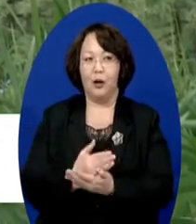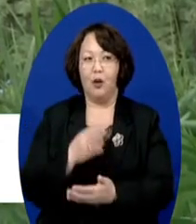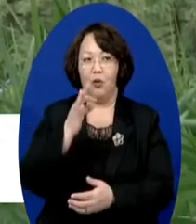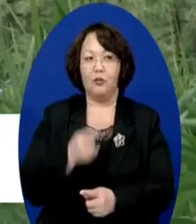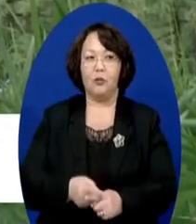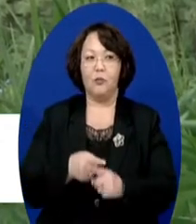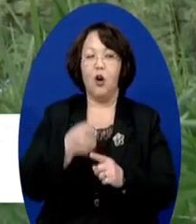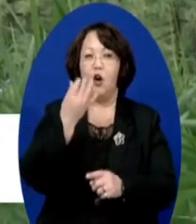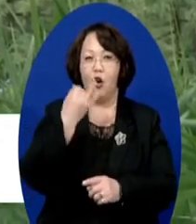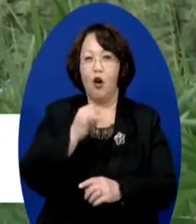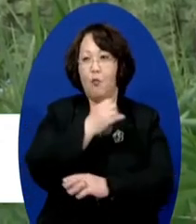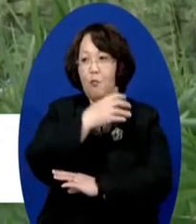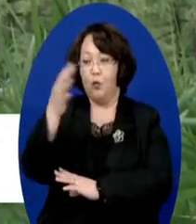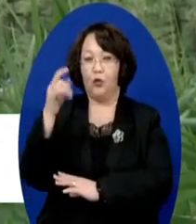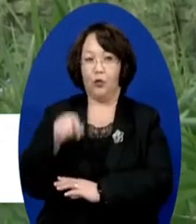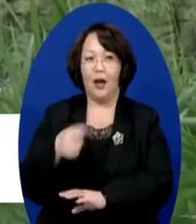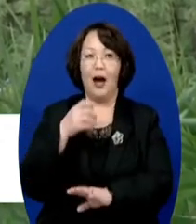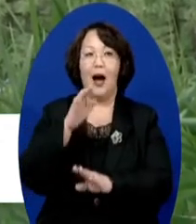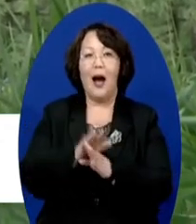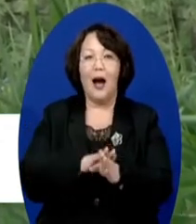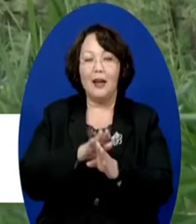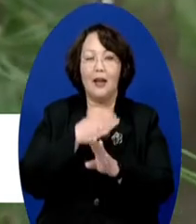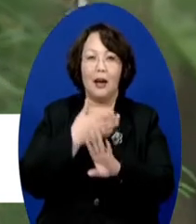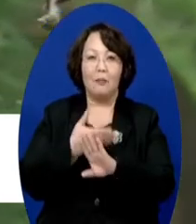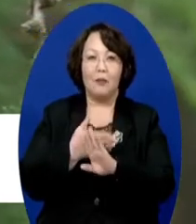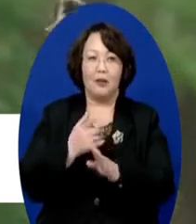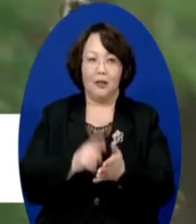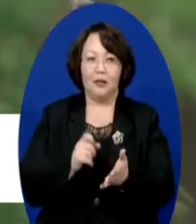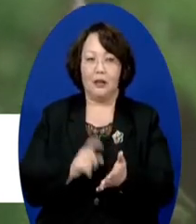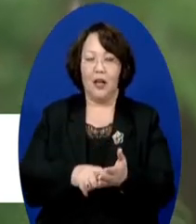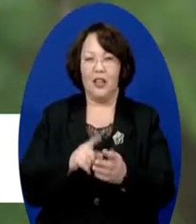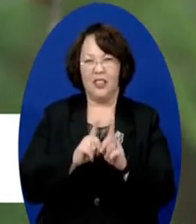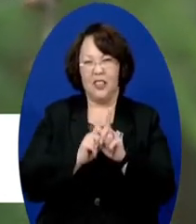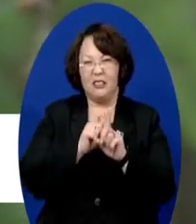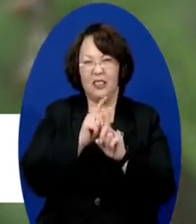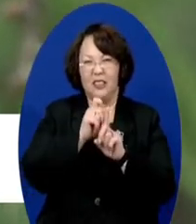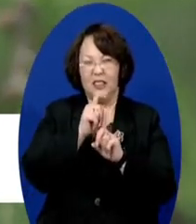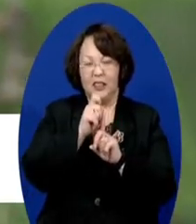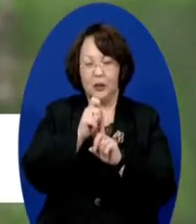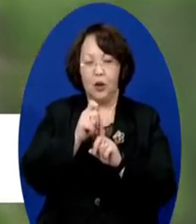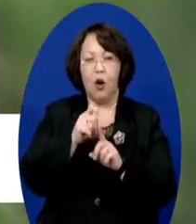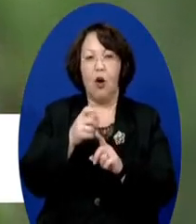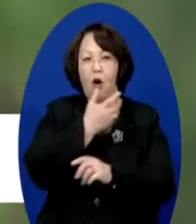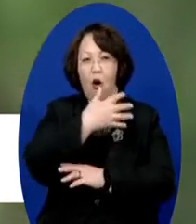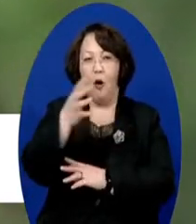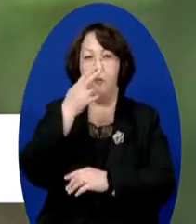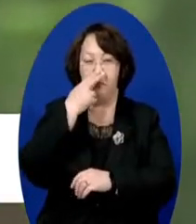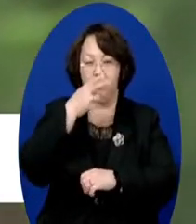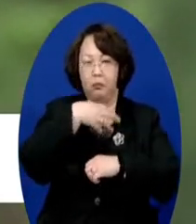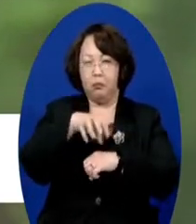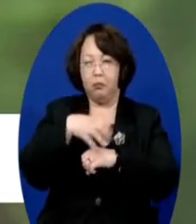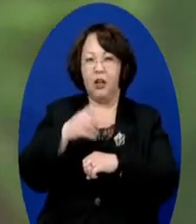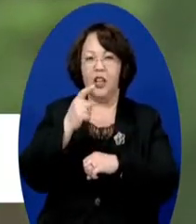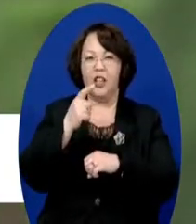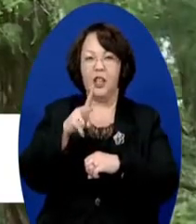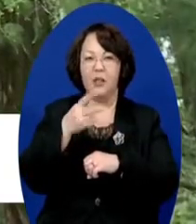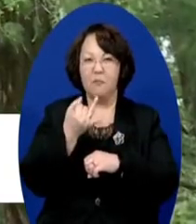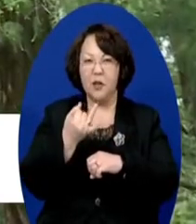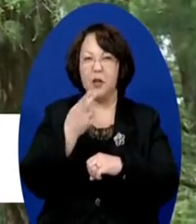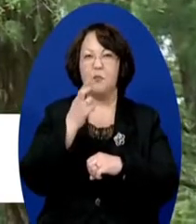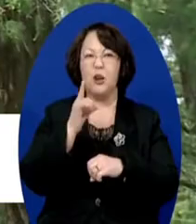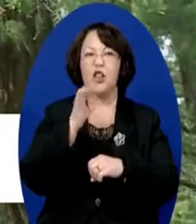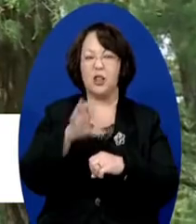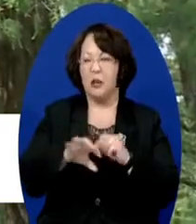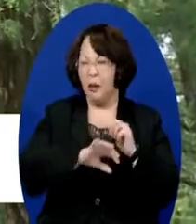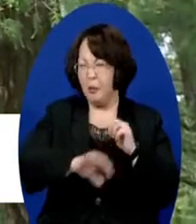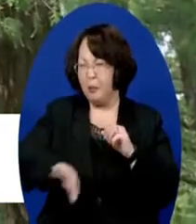Мөн одоо байгаа ойм одоо хайрлан хамгаалах асуудал чухал байна. Хортон шавчтай тэмцэж байна гэдээ ойм бүх хэсэгт онцоор химийн бодис шүршдэг шийдлийг